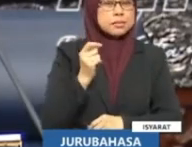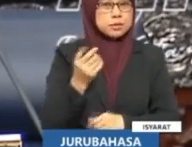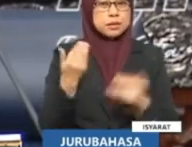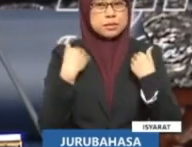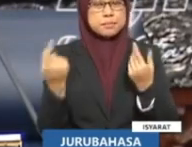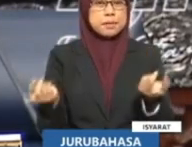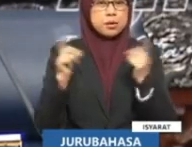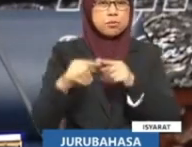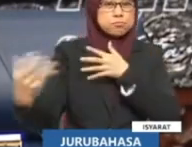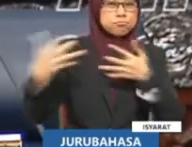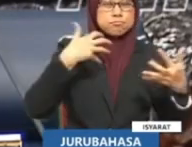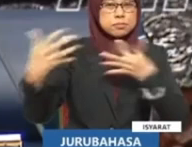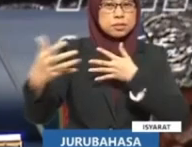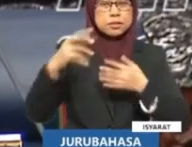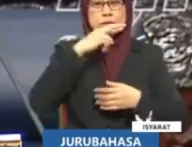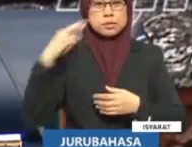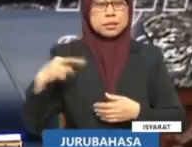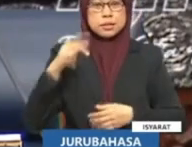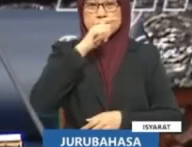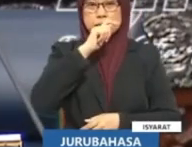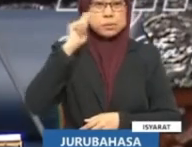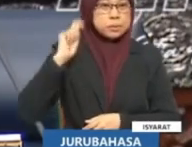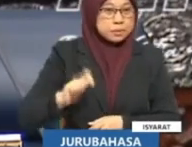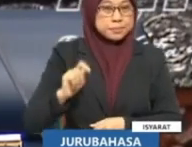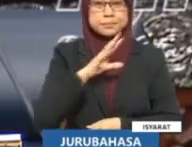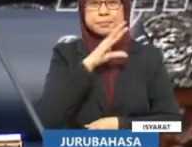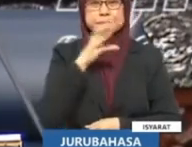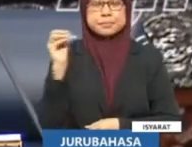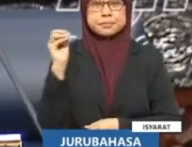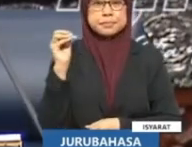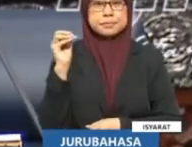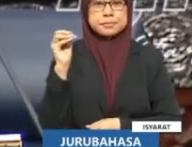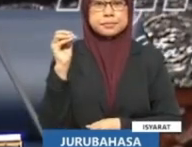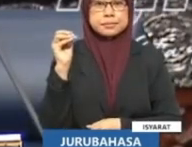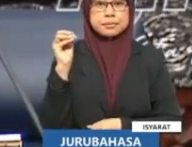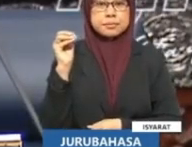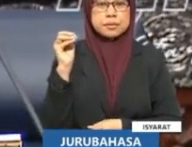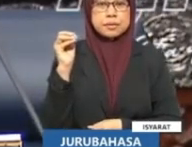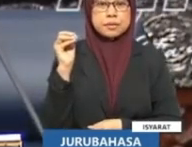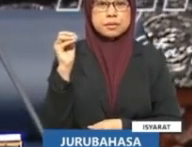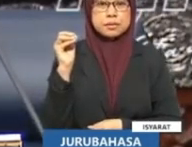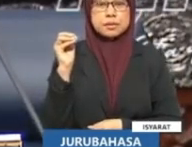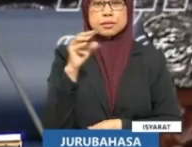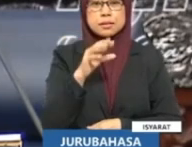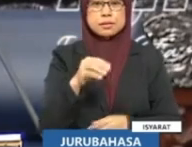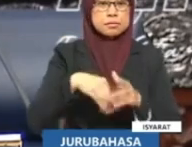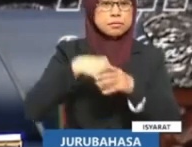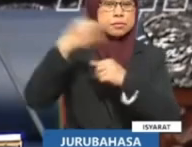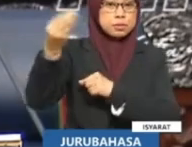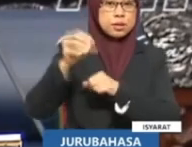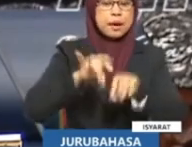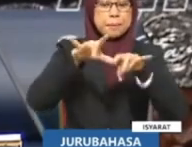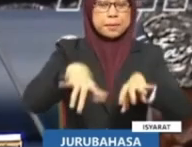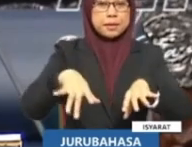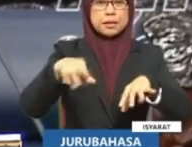berlakunya peperangan Rasya dan yuk Rin selain daripada itu negara pengeluar bahan api dunia seperti ostralia